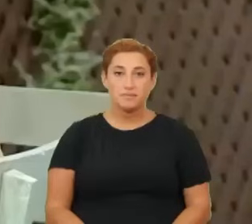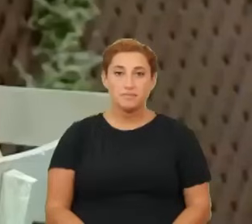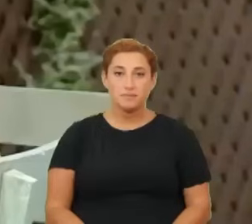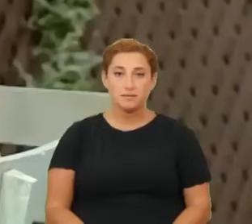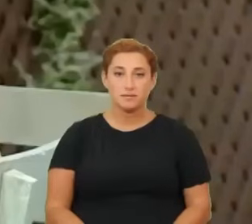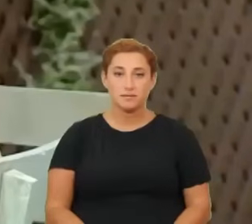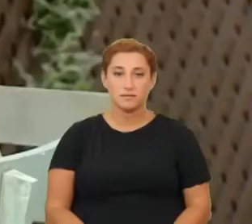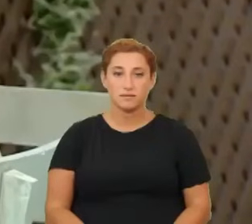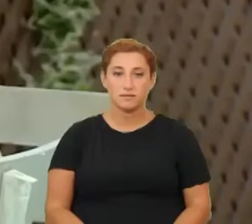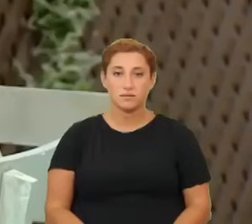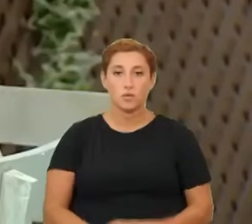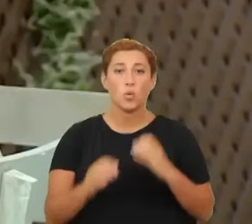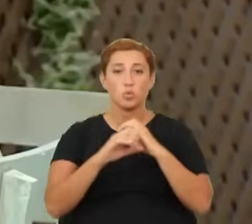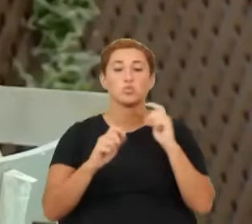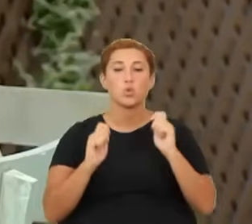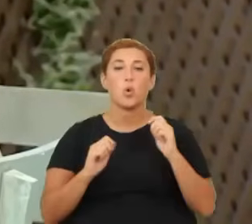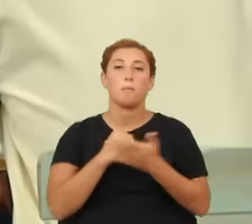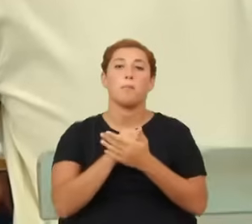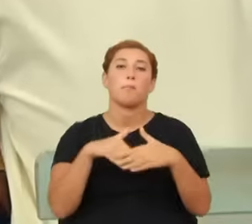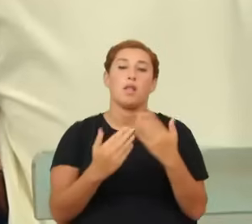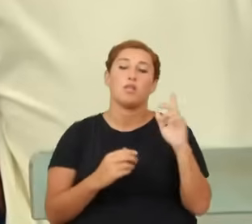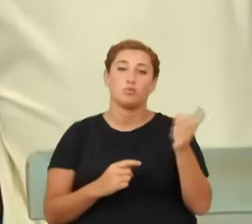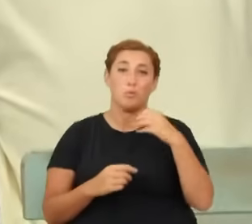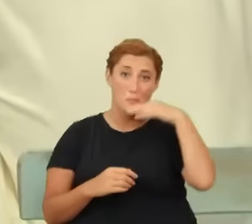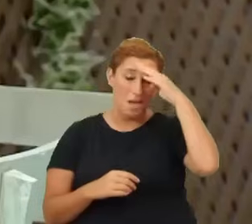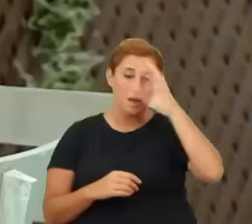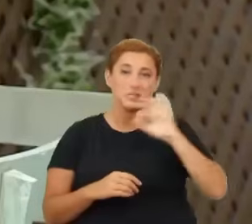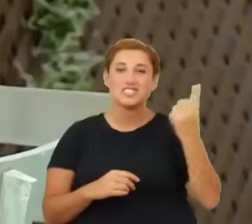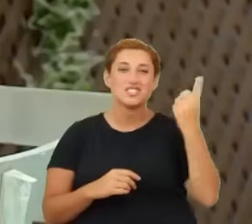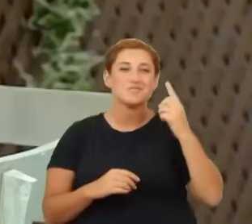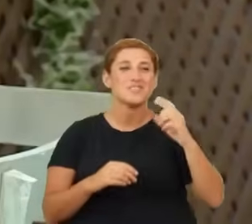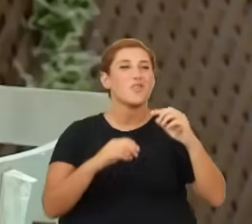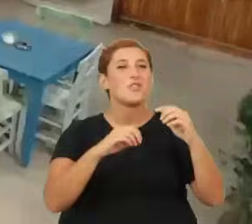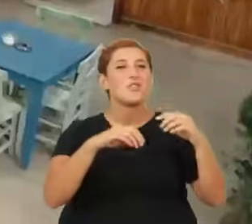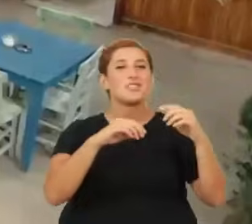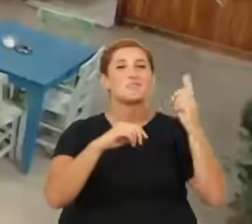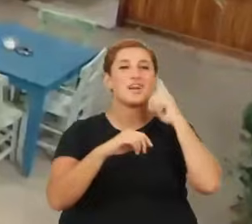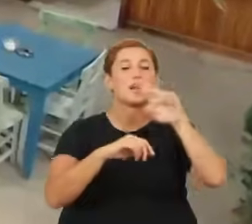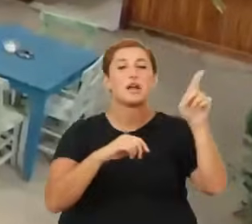yöneldi. Otobüse zor bilet bulduk. Bayram ya. Hiçbir firmada yer yok ya.